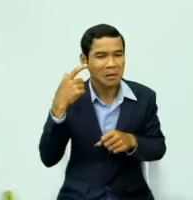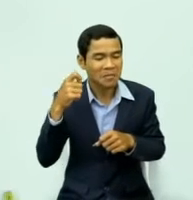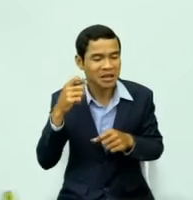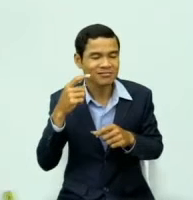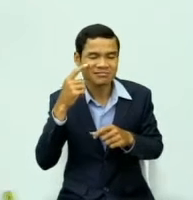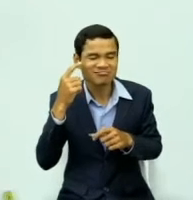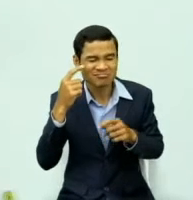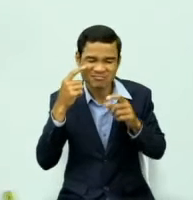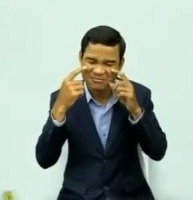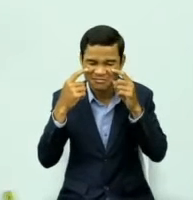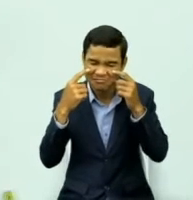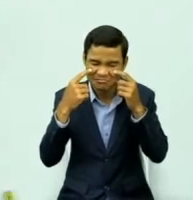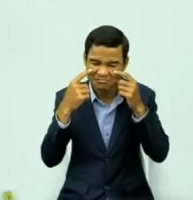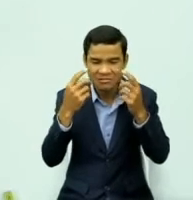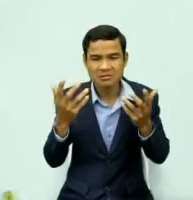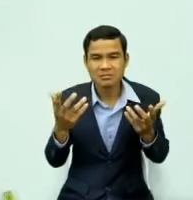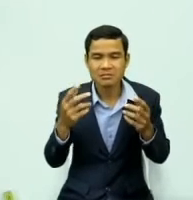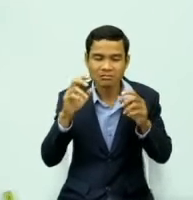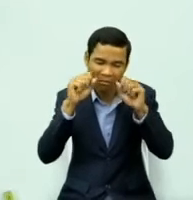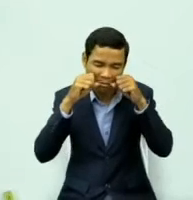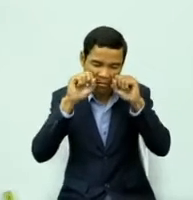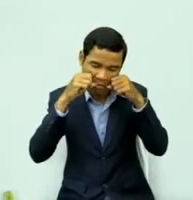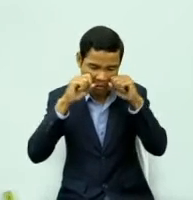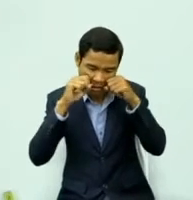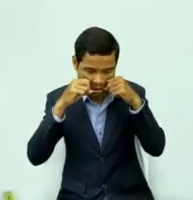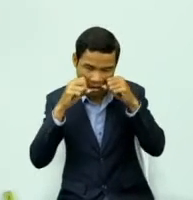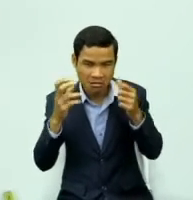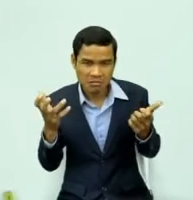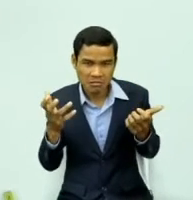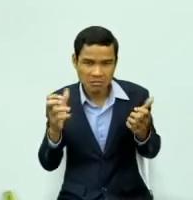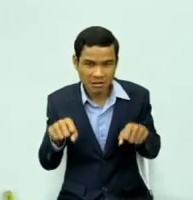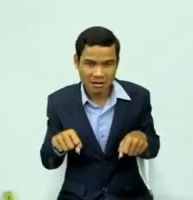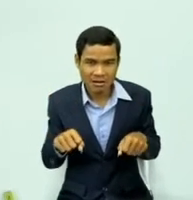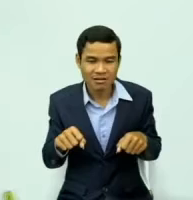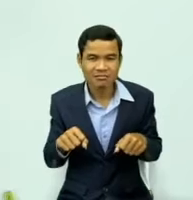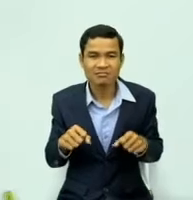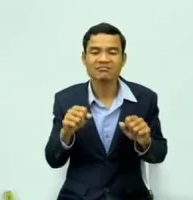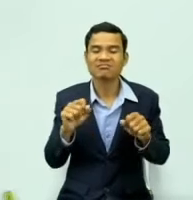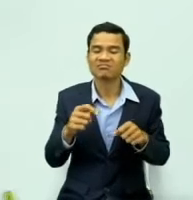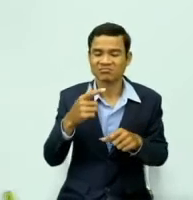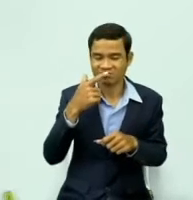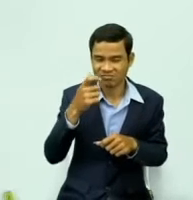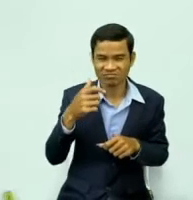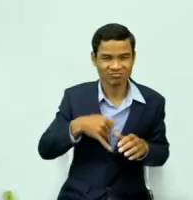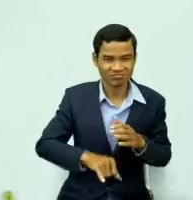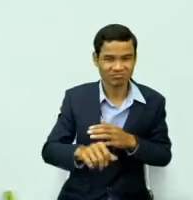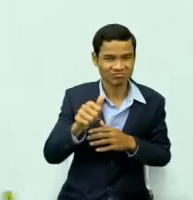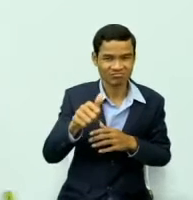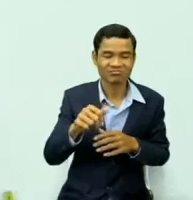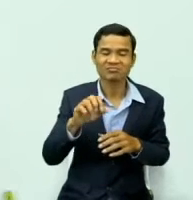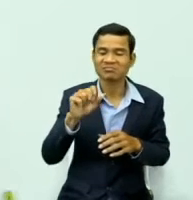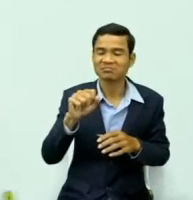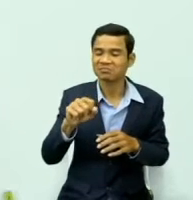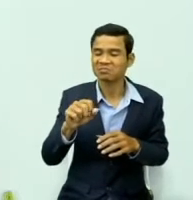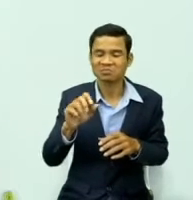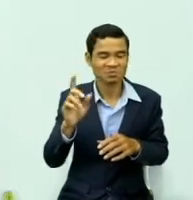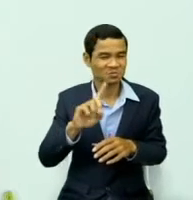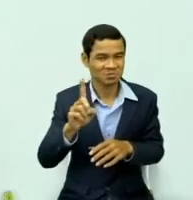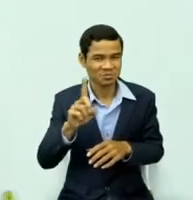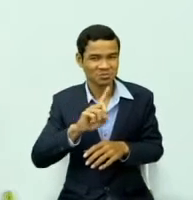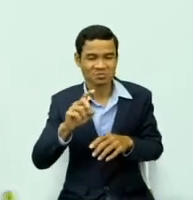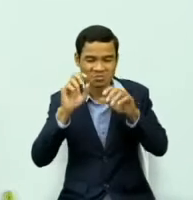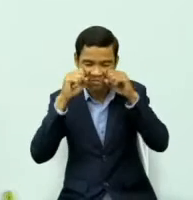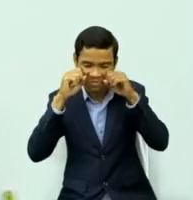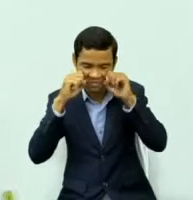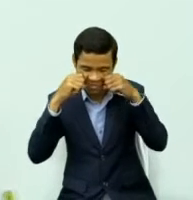chà nè cứu chưa thá con lại thá con lo mình cua nghe ngọ đã ơi bốc một đài tế chà để nấy chân ăn một cái